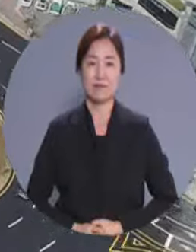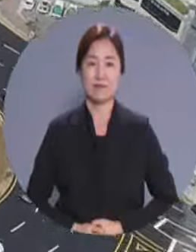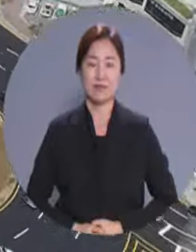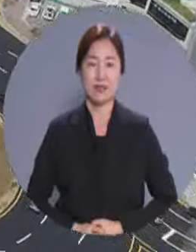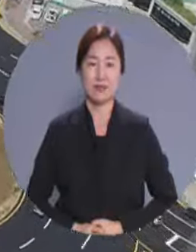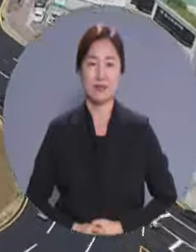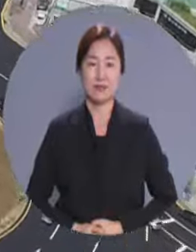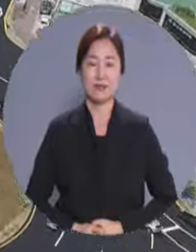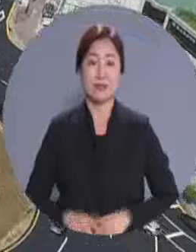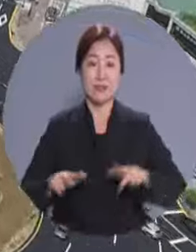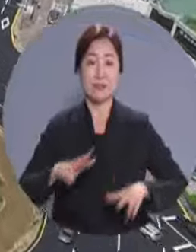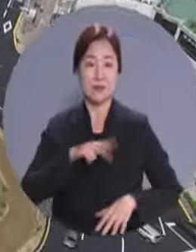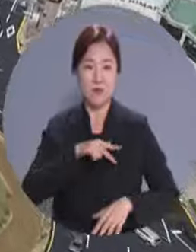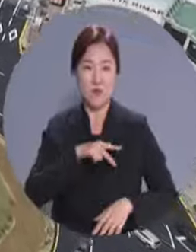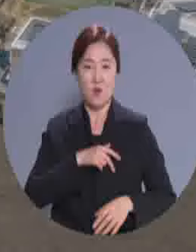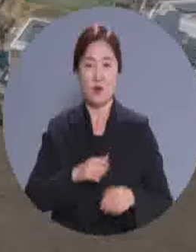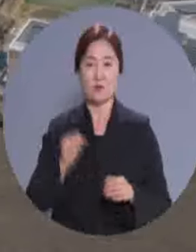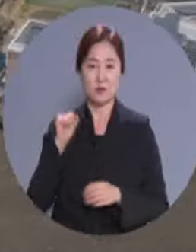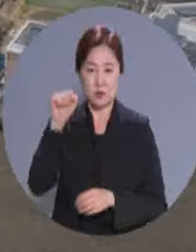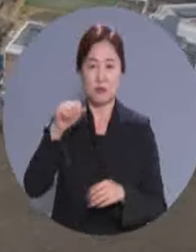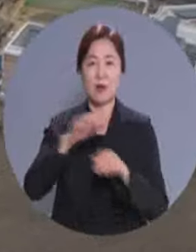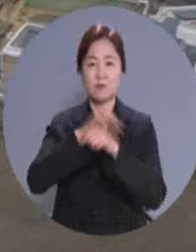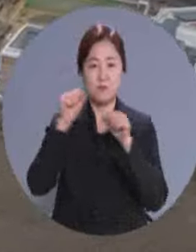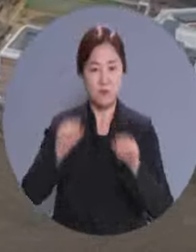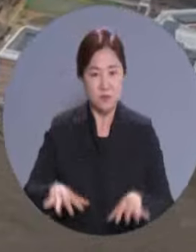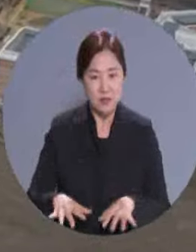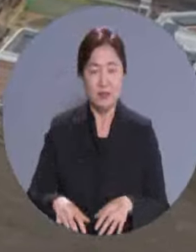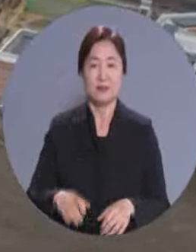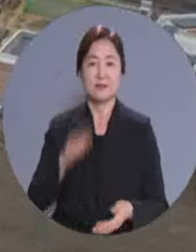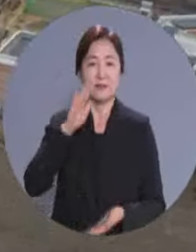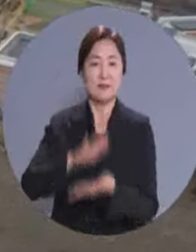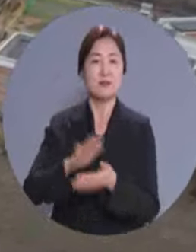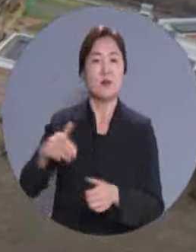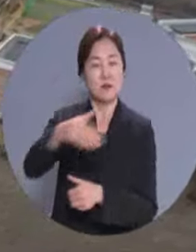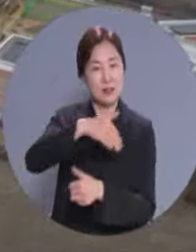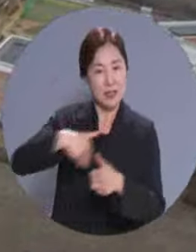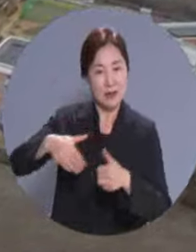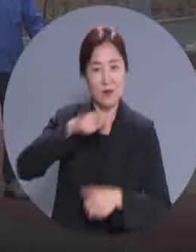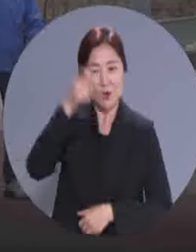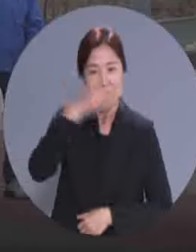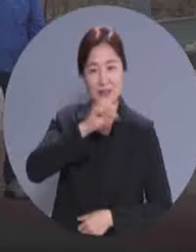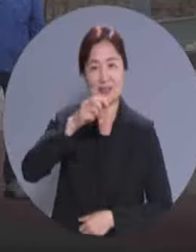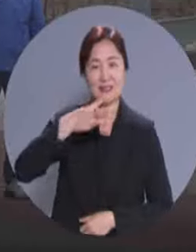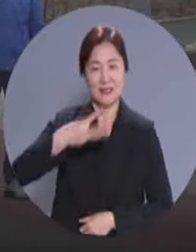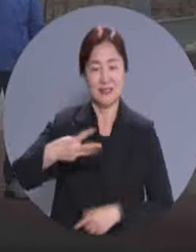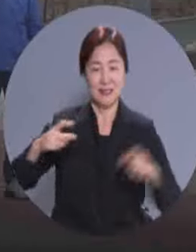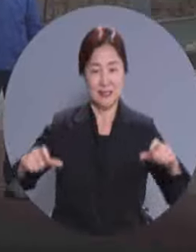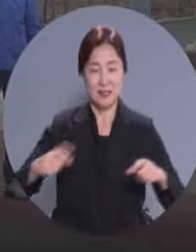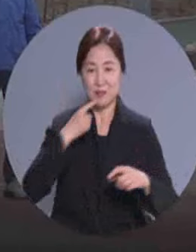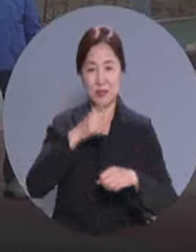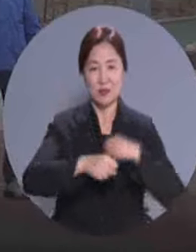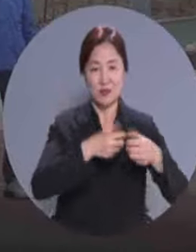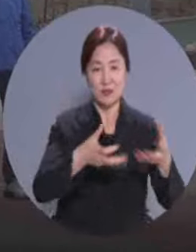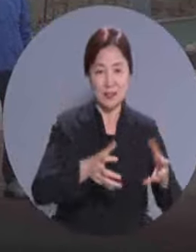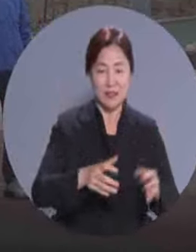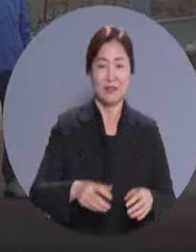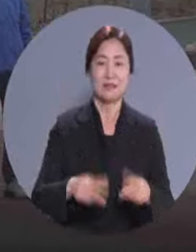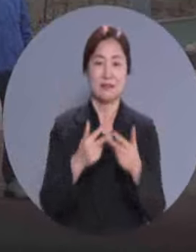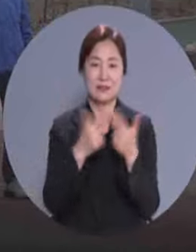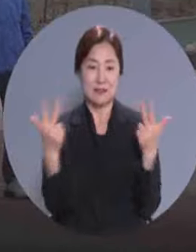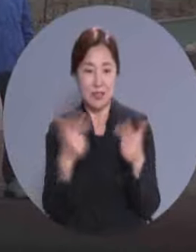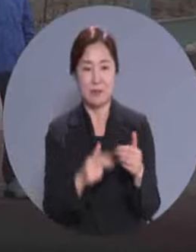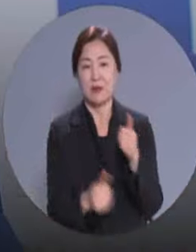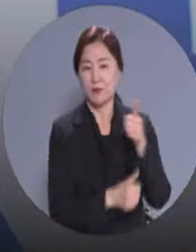현역 국회의원의 출마가 무산되면서 격전지로 떠오른 여수 을선거구. 민주당에서는 이재명